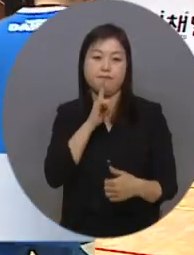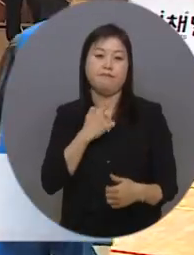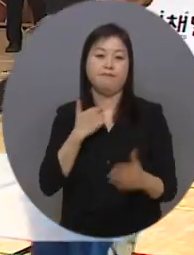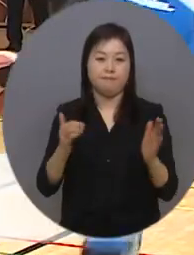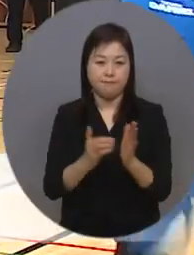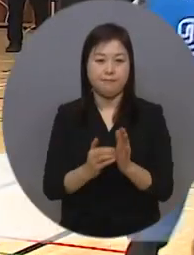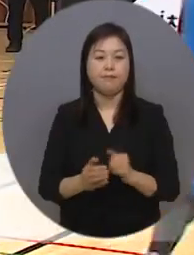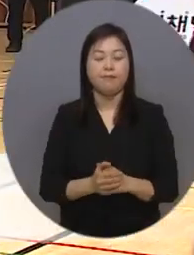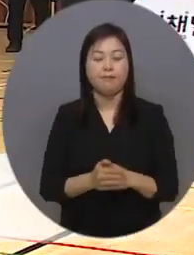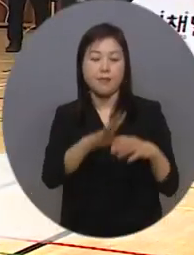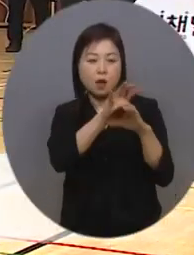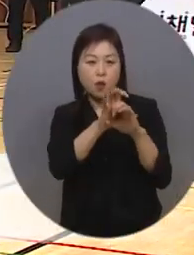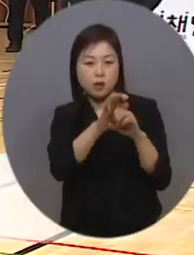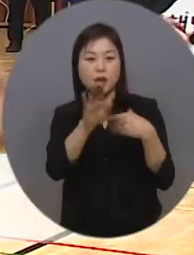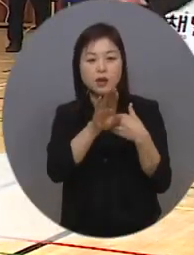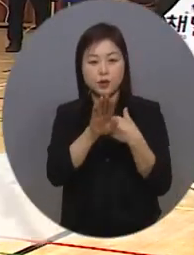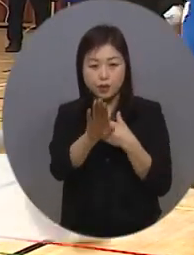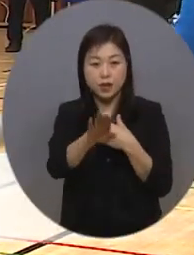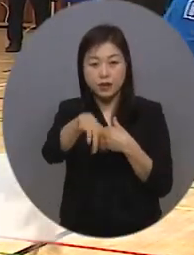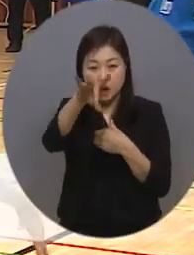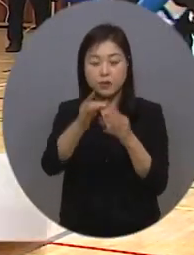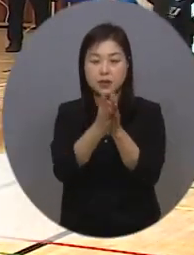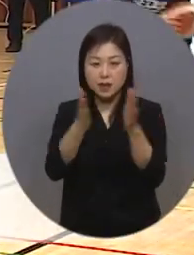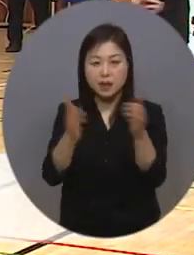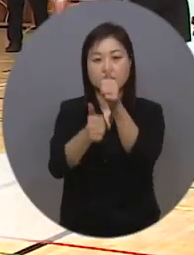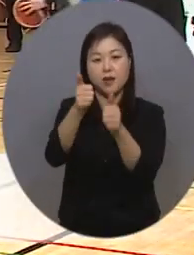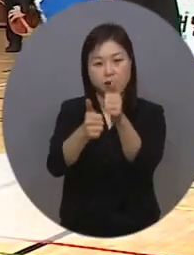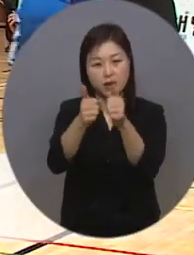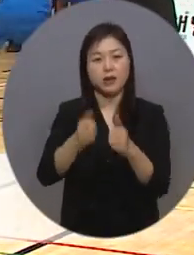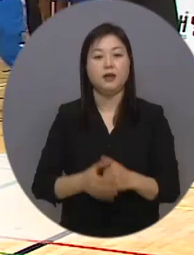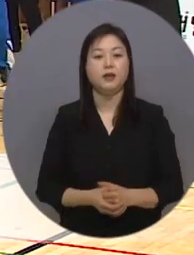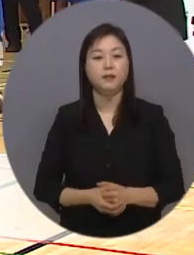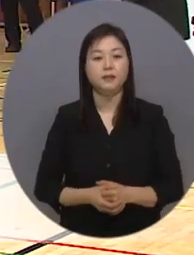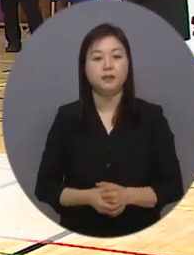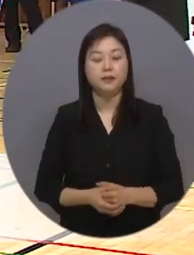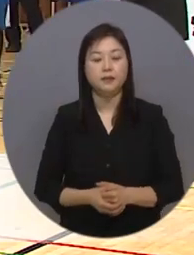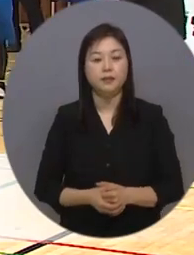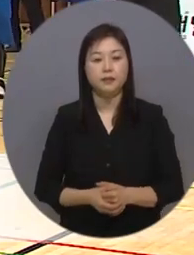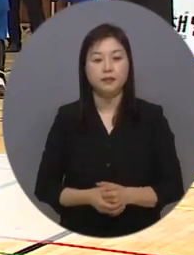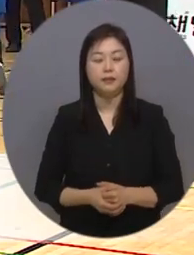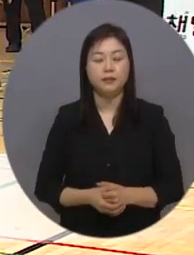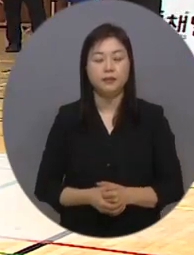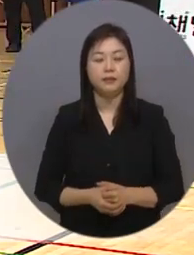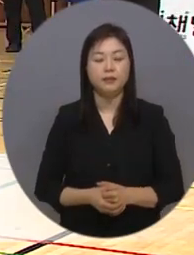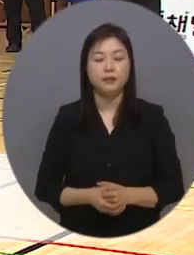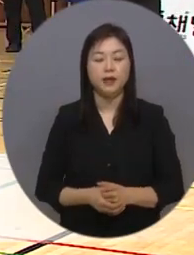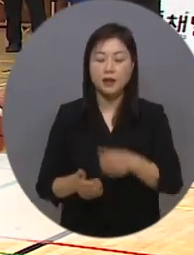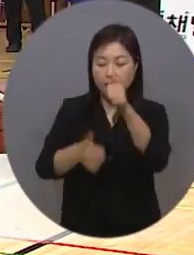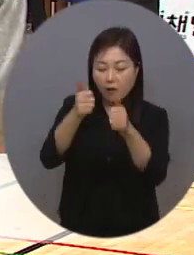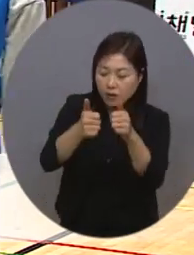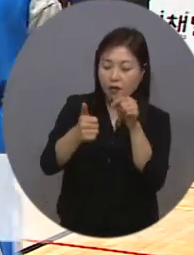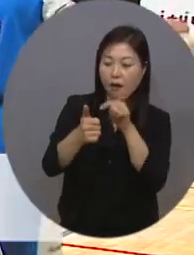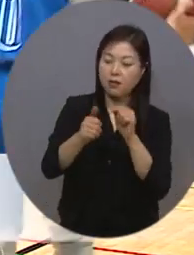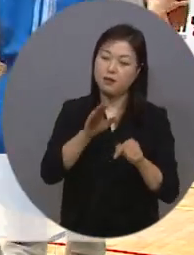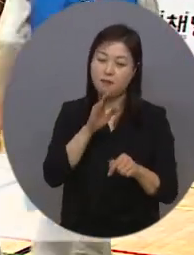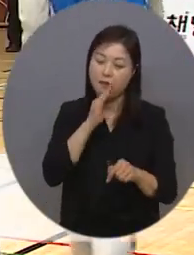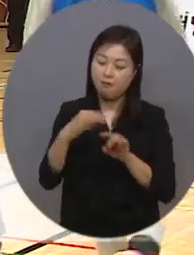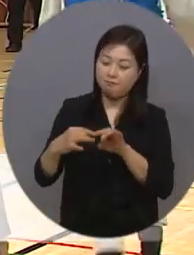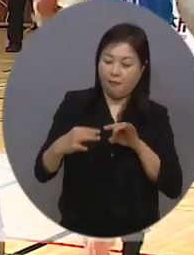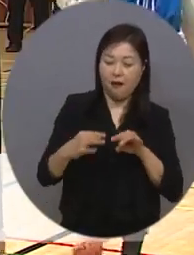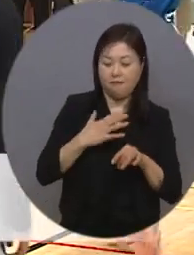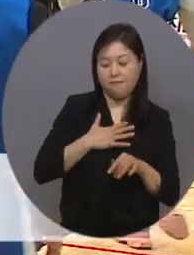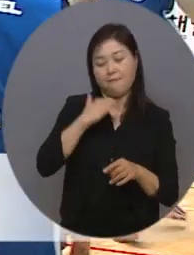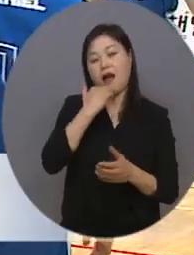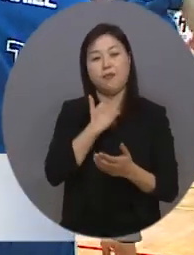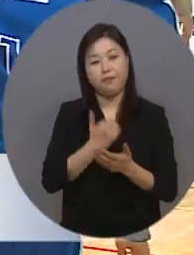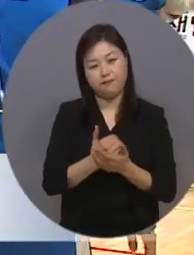코로나 이후 이제 어떻게 보면 이제 처음 시작하는 리그이기도 하고요. 좀 저한테는 좀 이제 이 리그가 좀 남달리